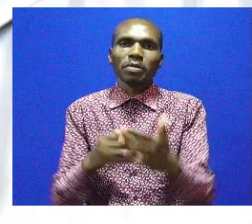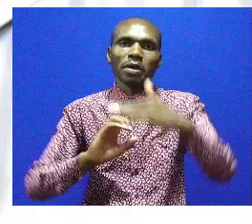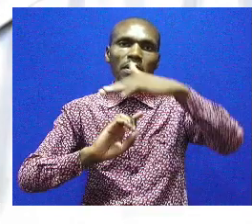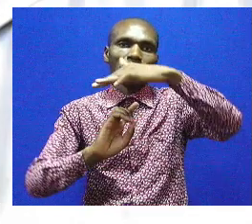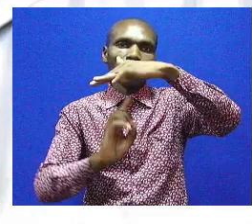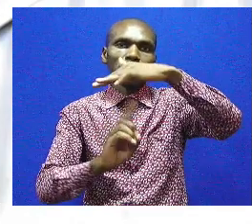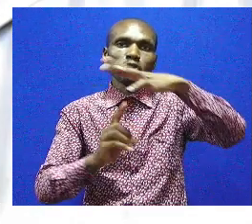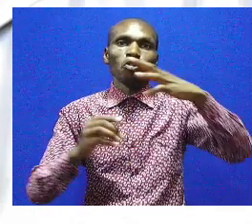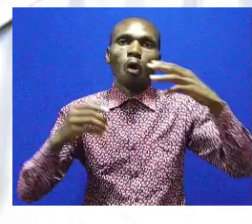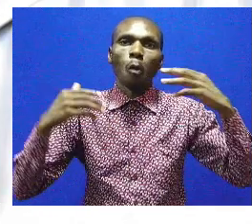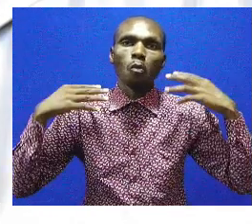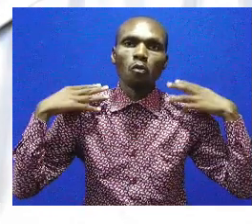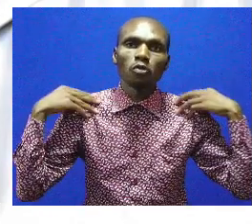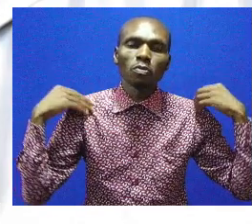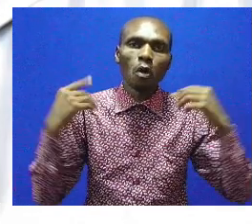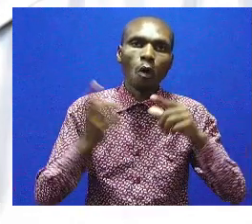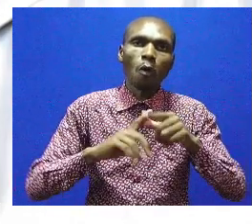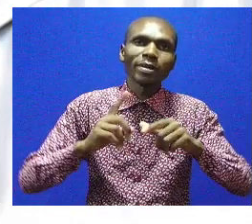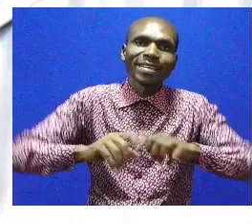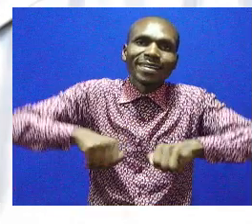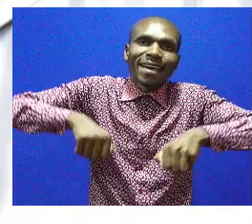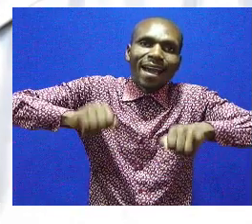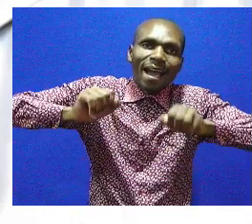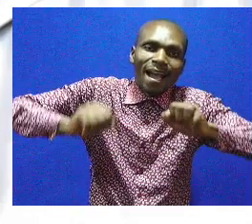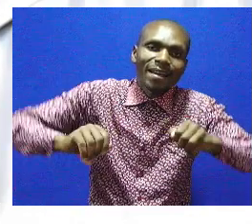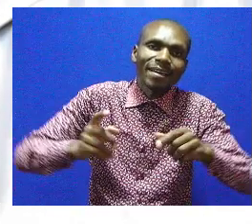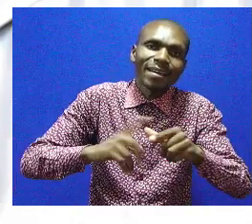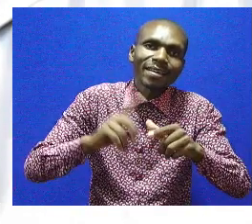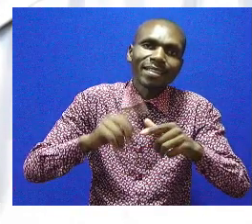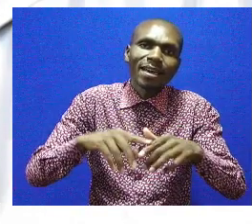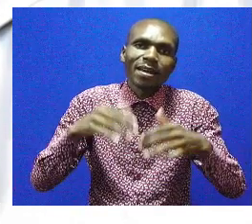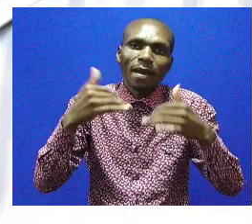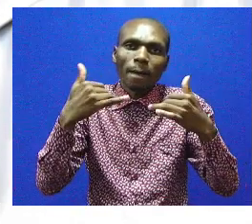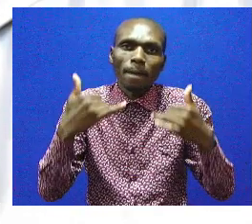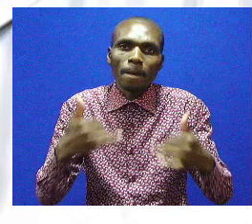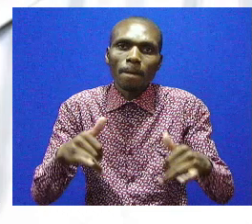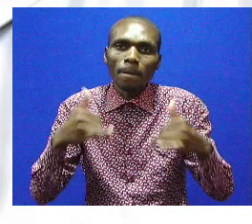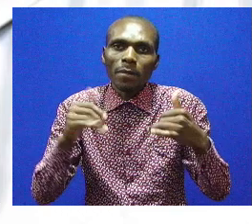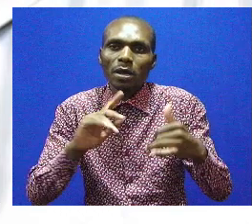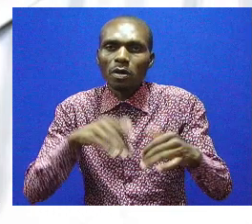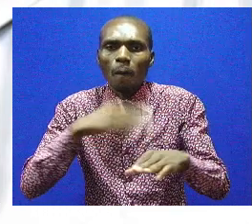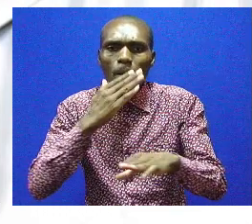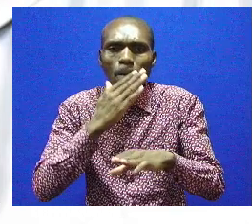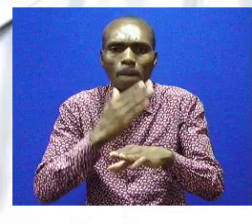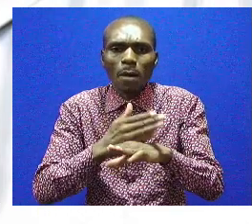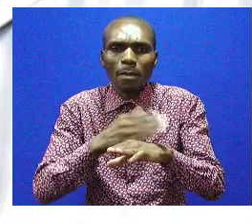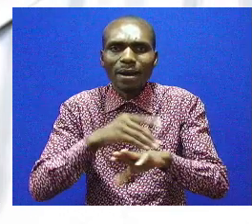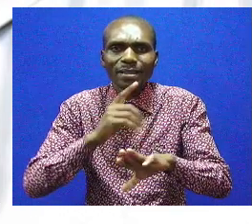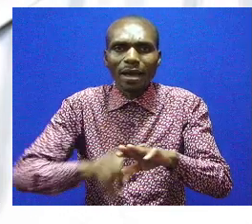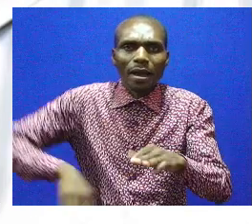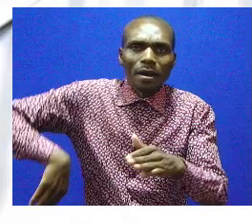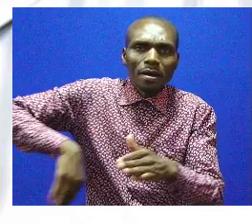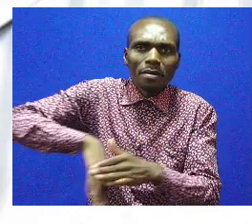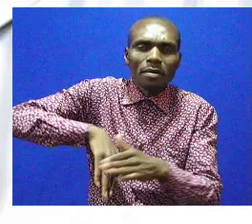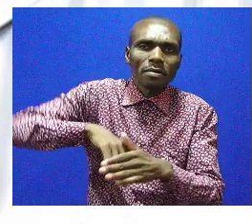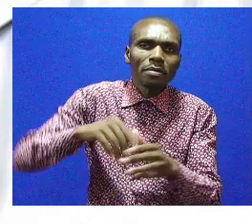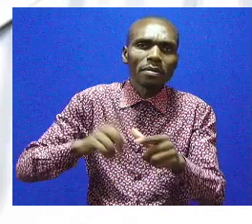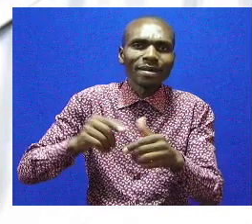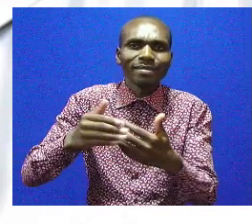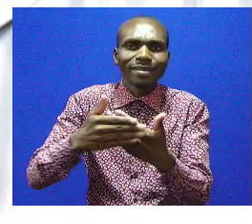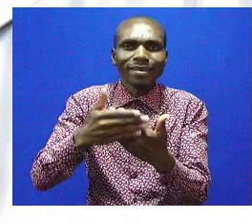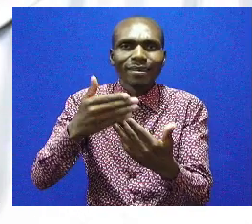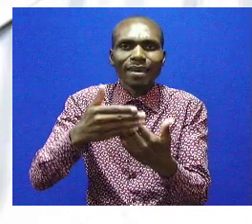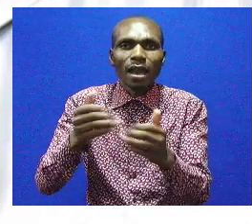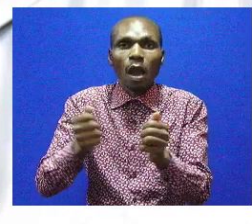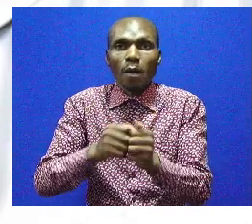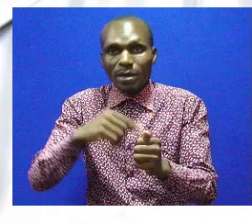mune chitimu utoro kwa iguwa na vene kura ina kivuna aba gosori bako nyora oko umia sechi gosori baligere ligu wetele chitimu ne serikali wetele